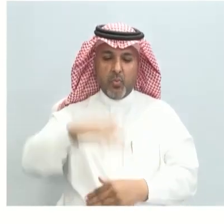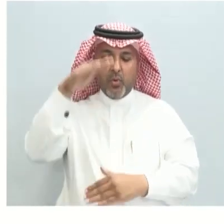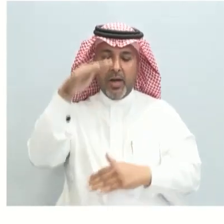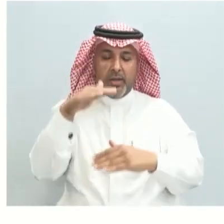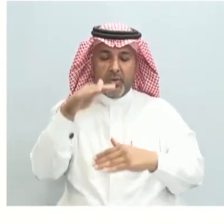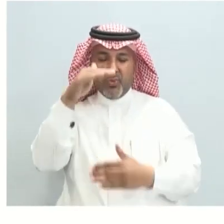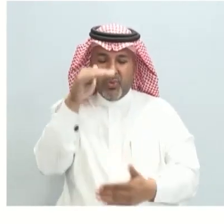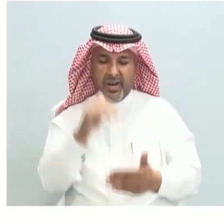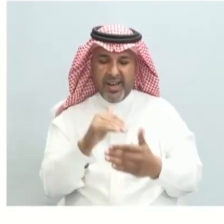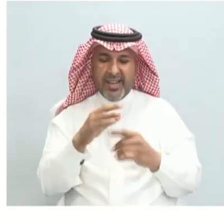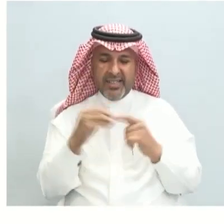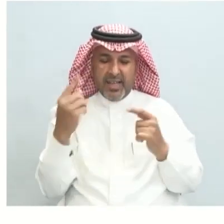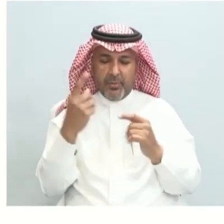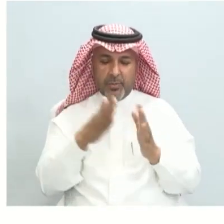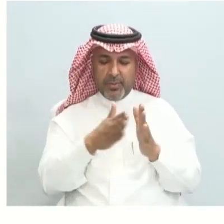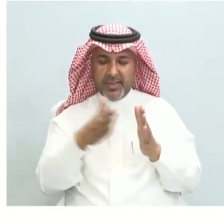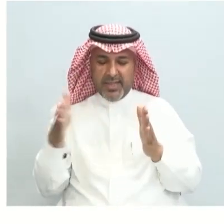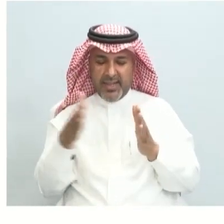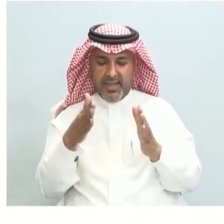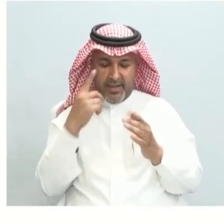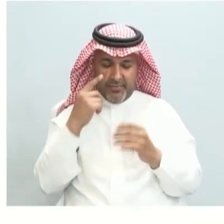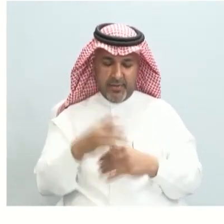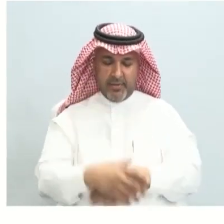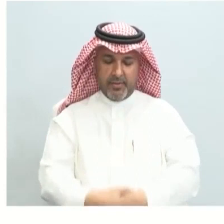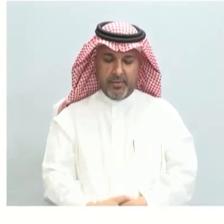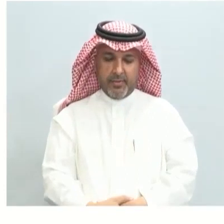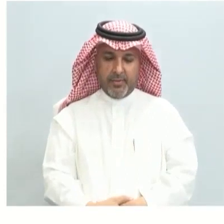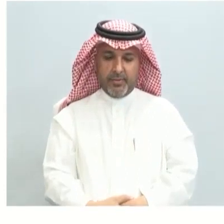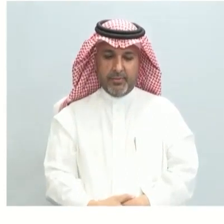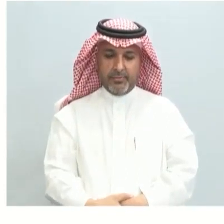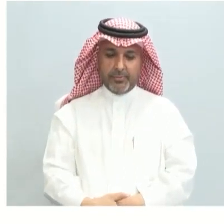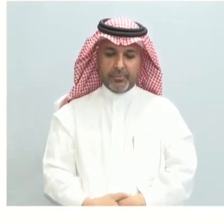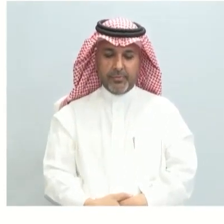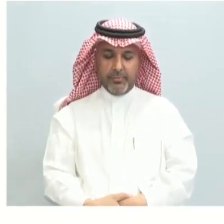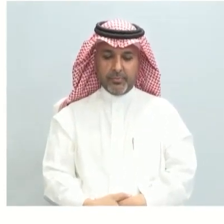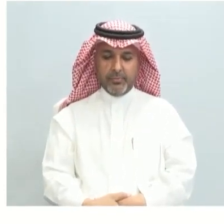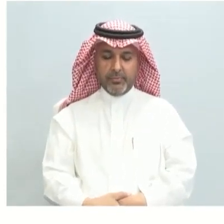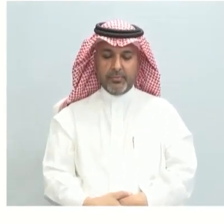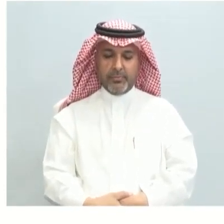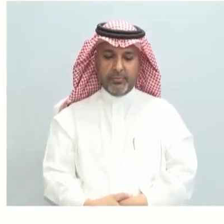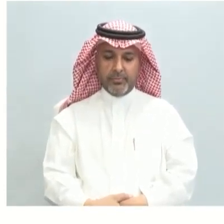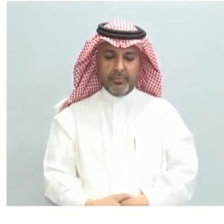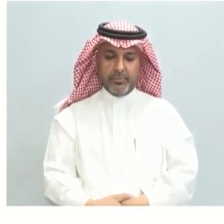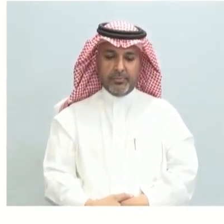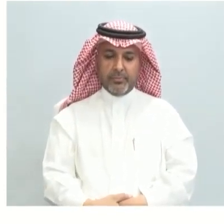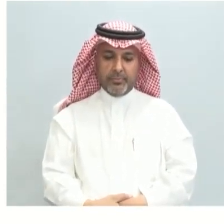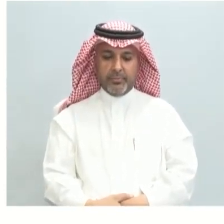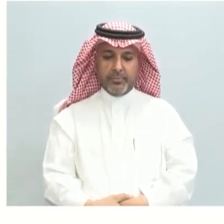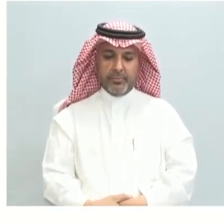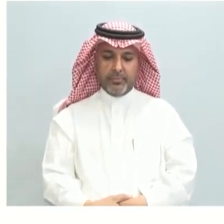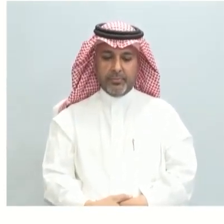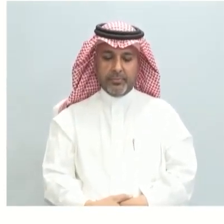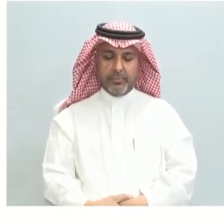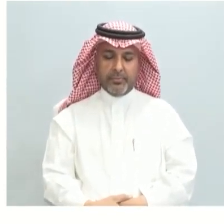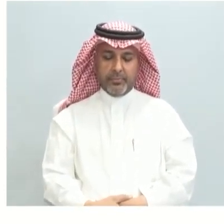شيء سالب واحد، ولكن بترجع للصفر عند الـ 0.1، 0.2، 0.3. يعني قلنا إحنا الرسم يعني يكون يفضل